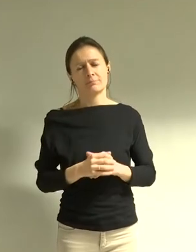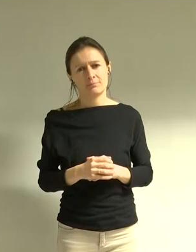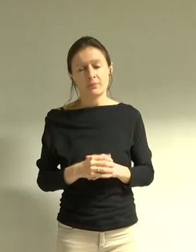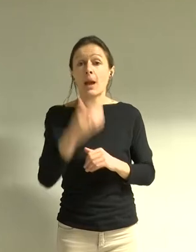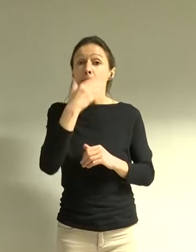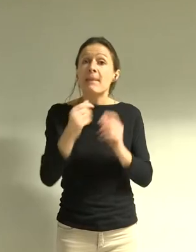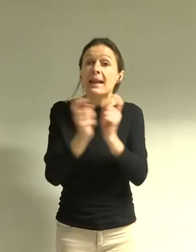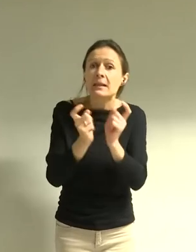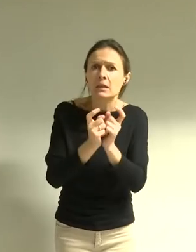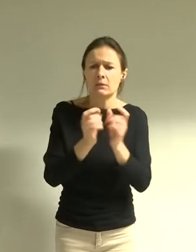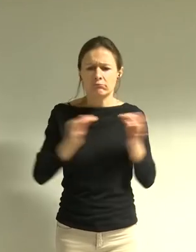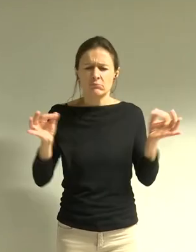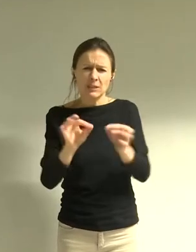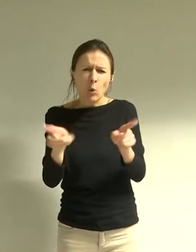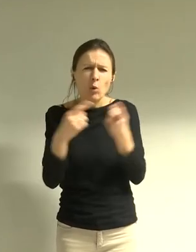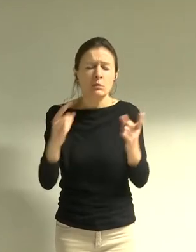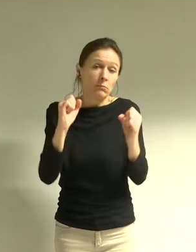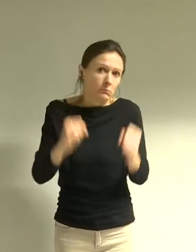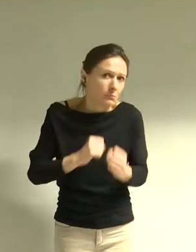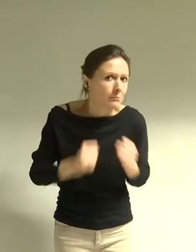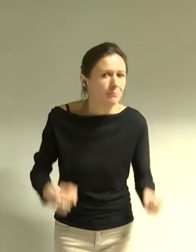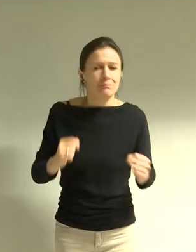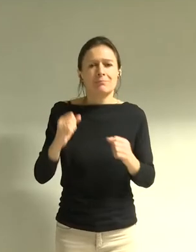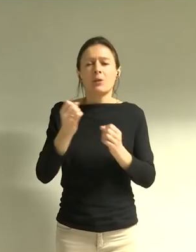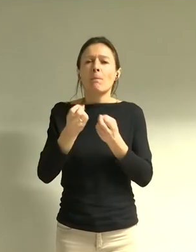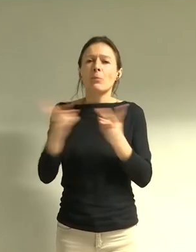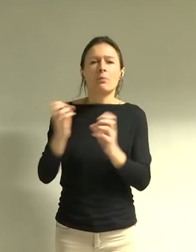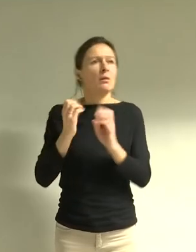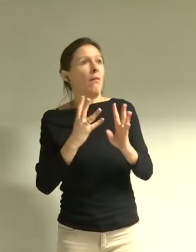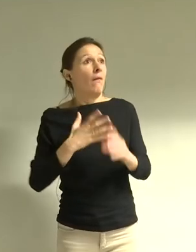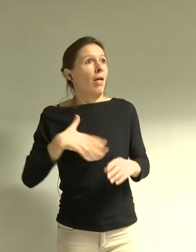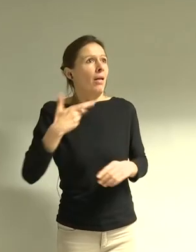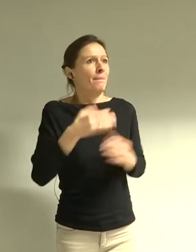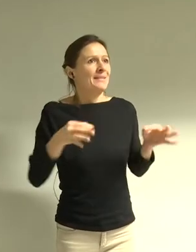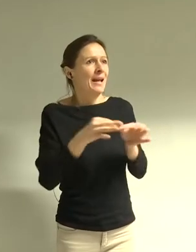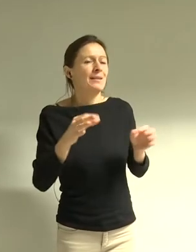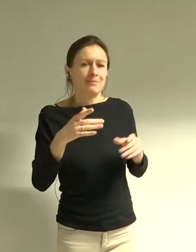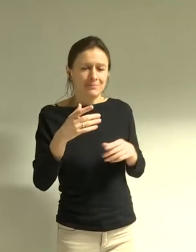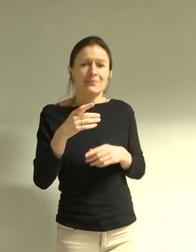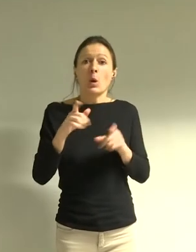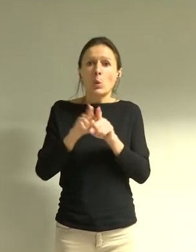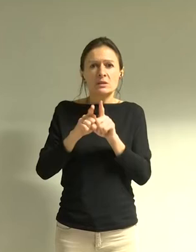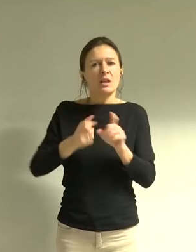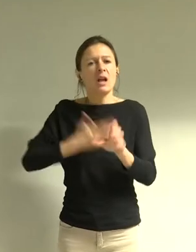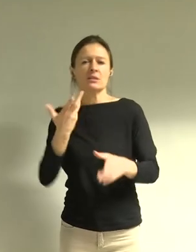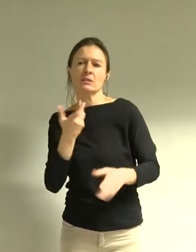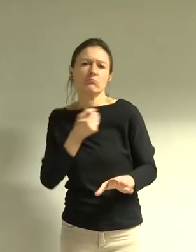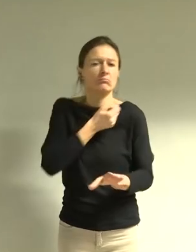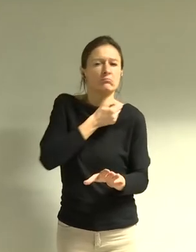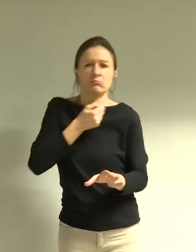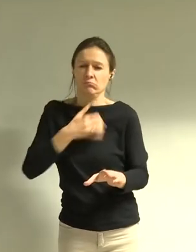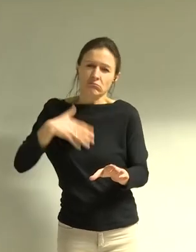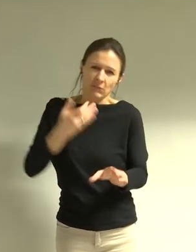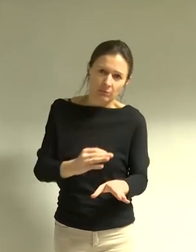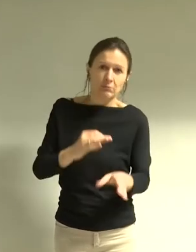salle de concert formidable apprécié des artistes comme des publics cela reste au coeur du projet vous venez de l'entendre c'est aussi un équipement public implantée dans un quartier